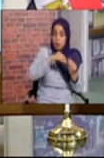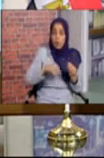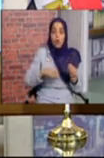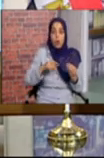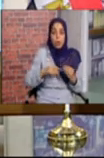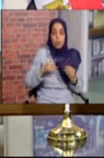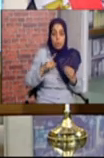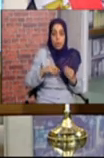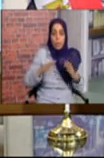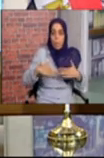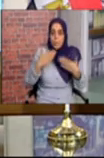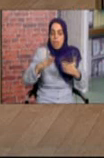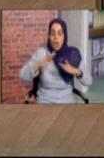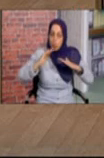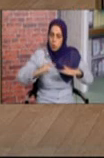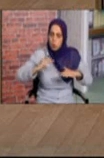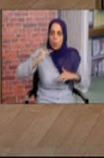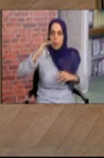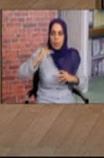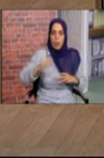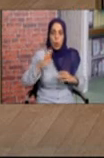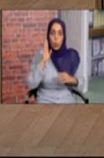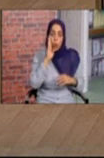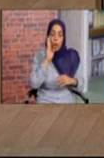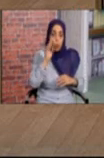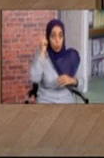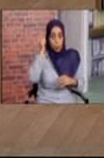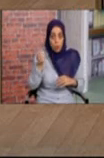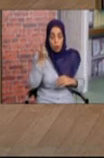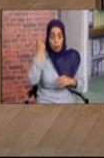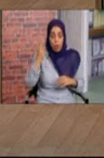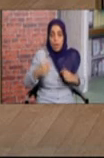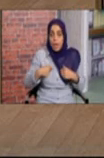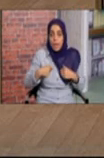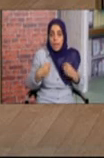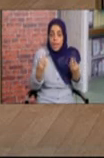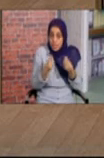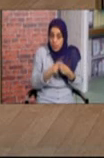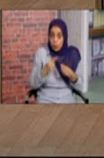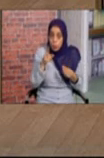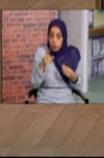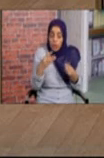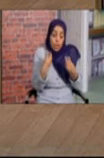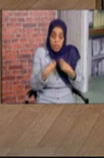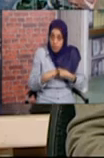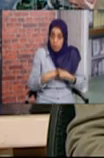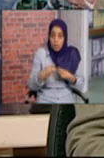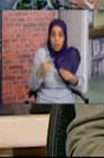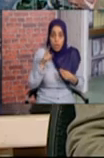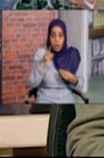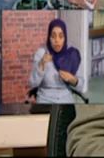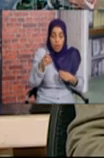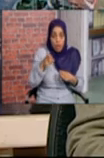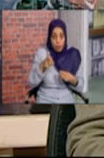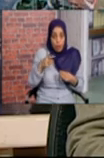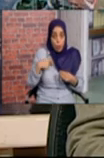ما كانوا بيعملوا، بس على اسس ومبادئ وعلم وثقافه، ان انا استفيد وانت تستفيد. انت تستفيد